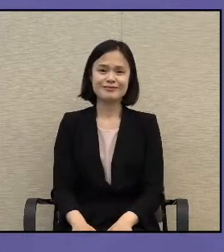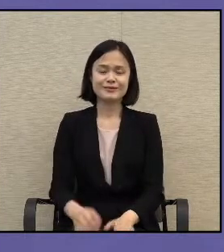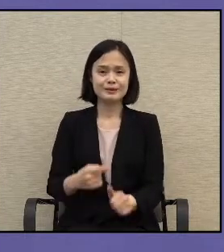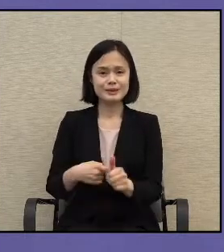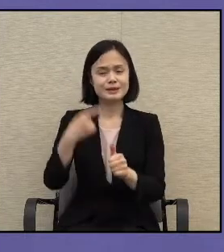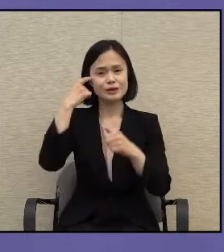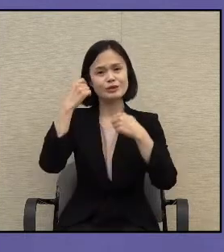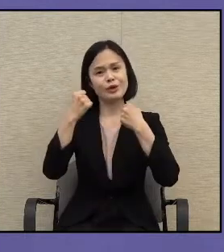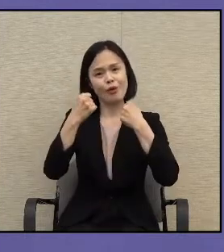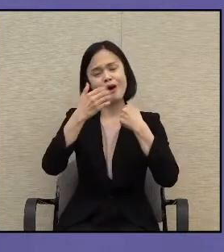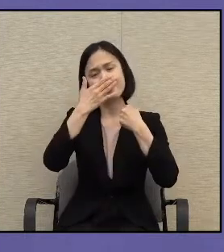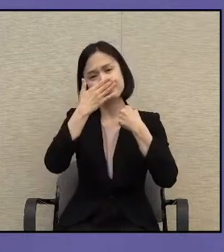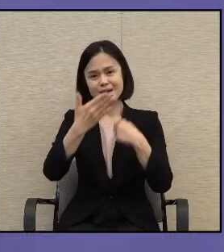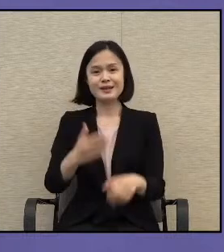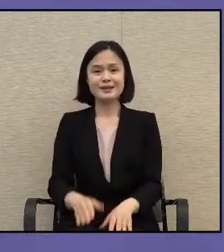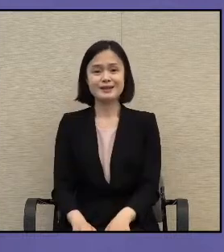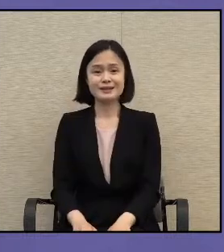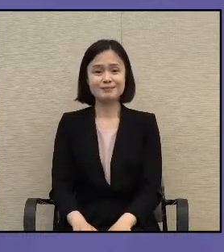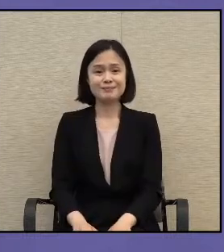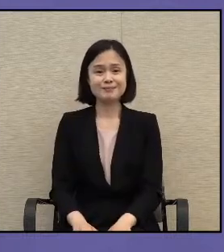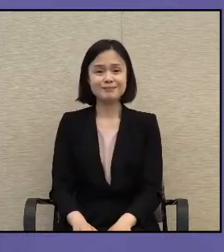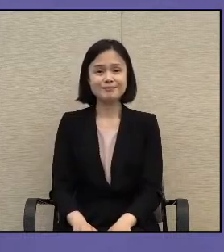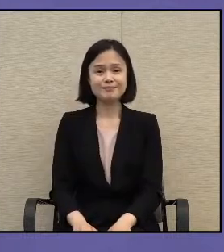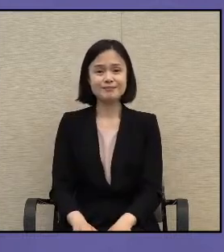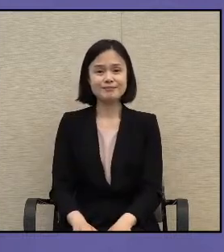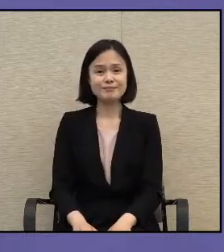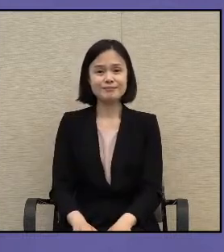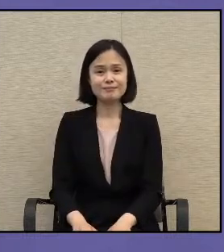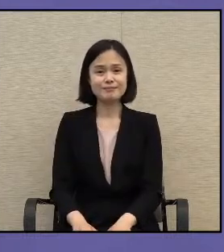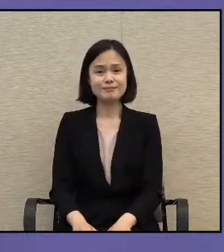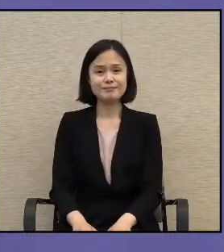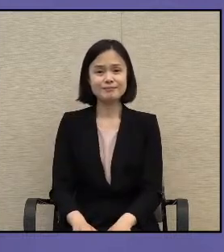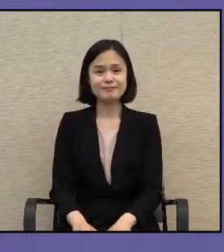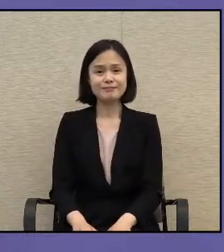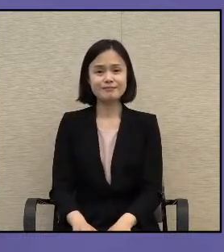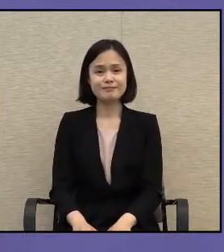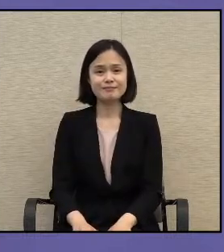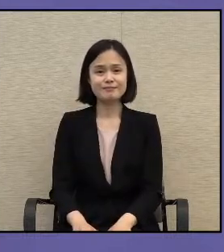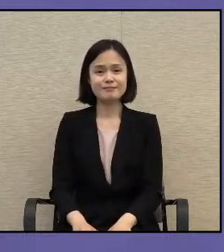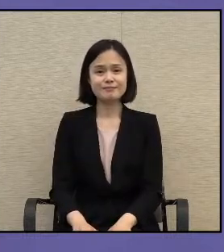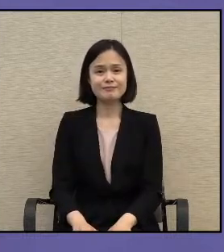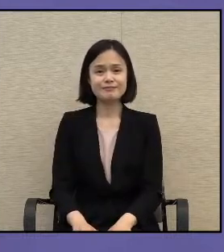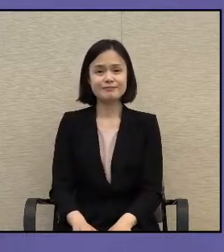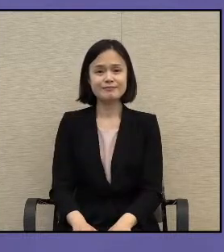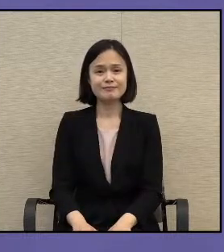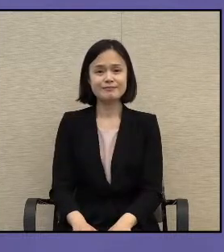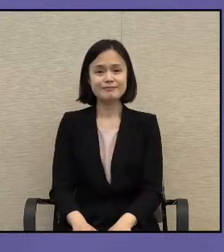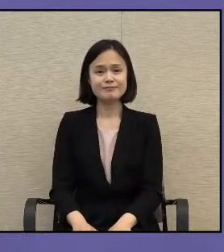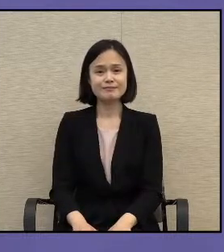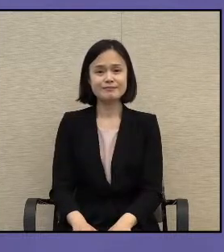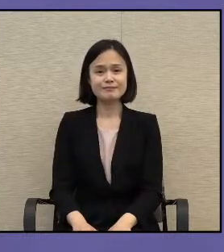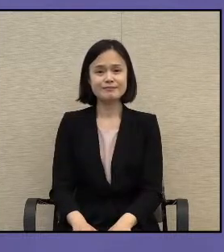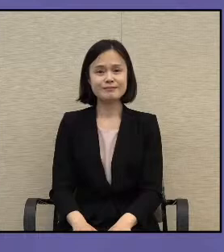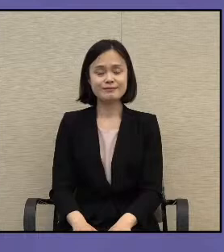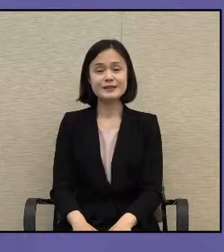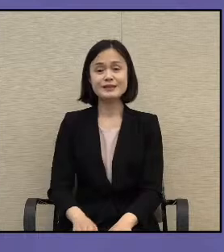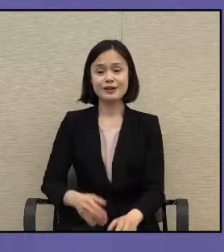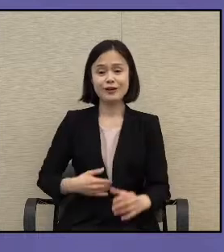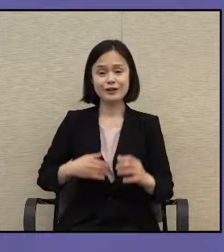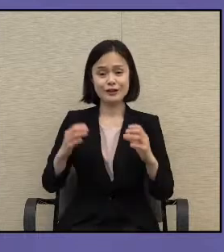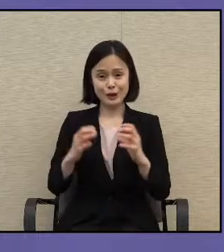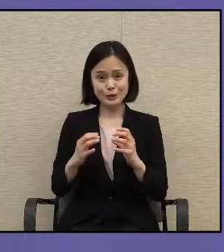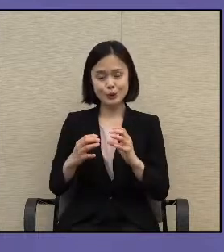뭐 이런 이제 그런 커넥티드니스 하고 관련해서 이런